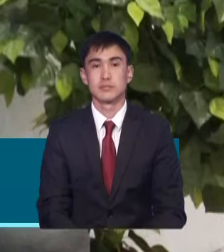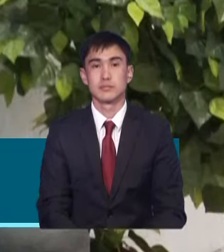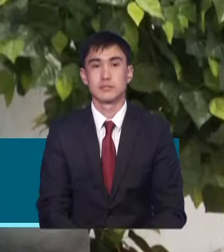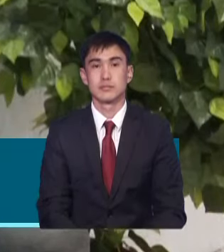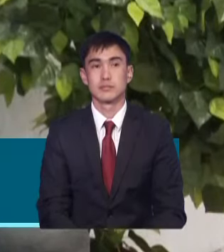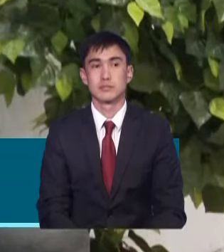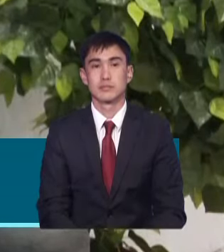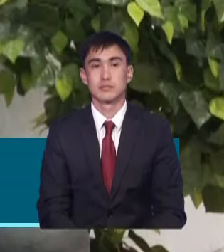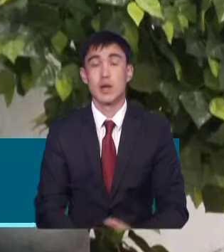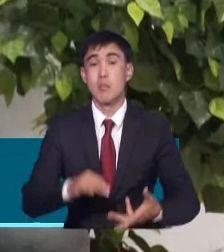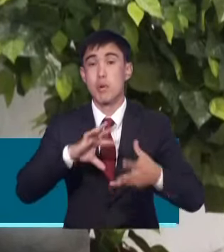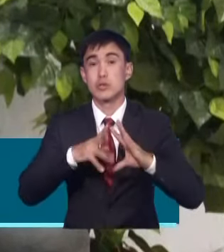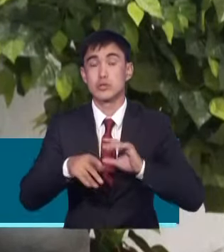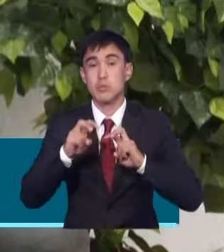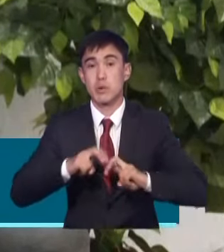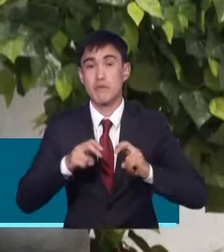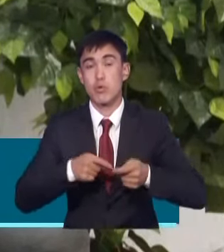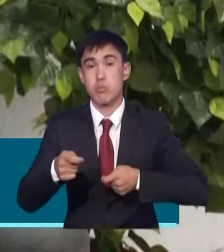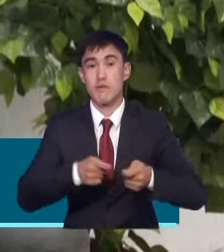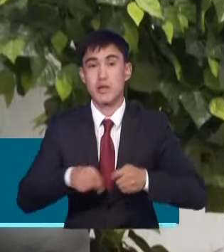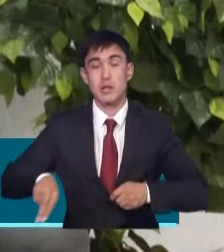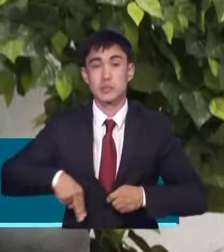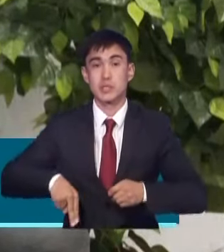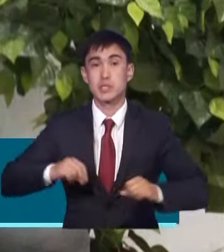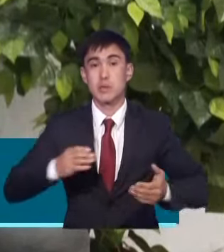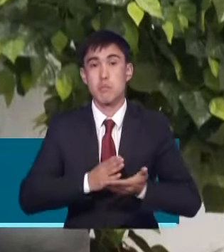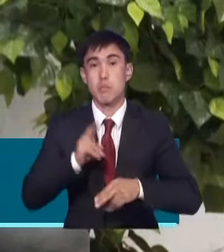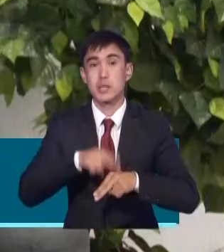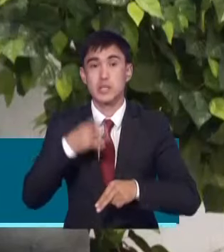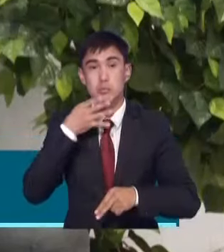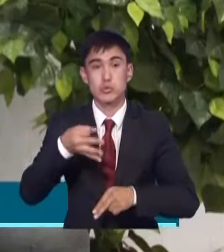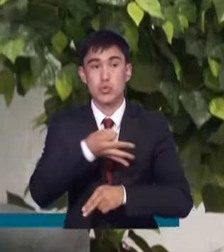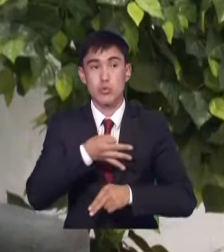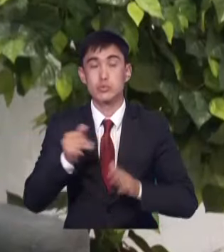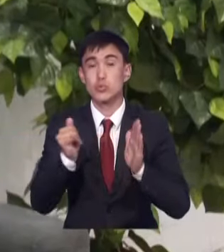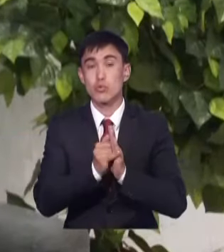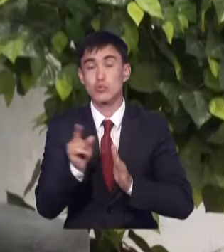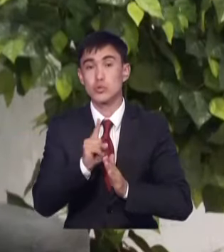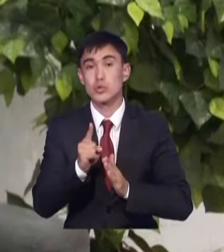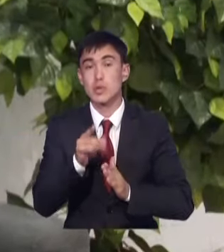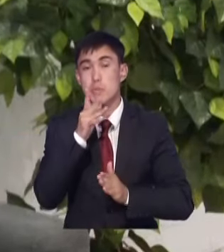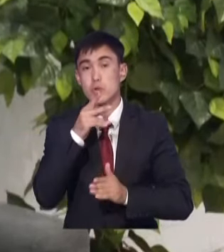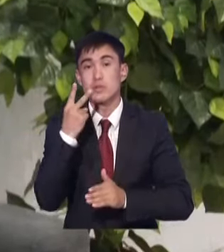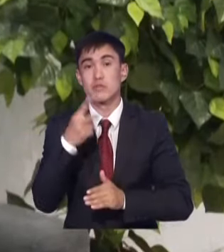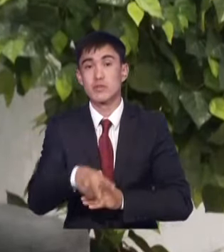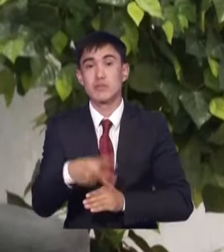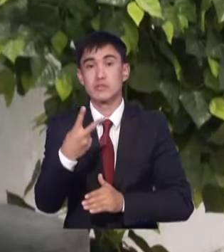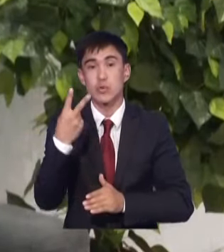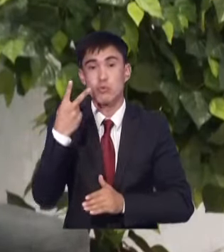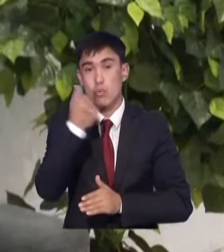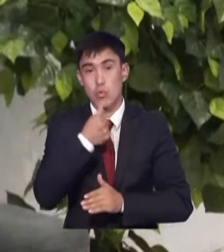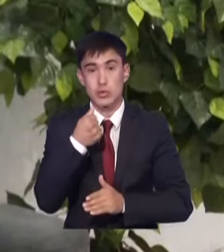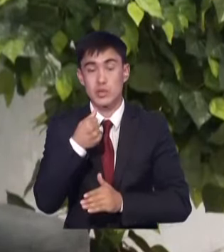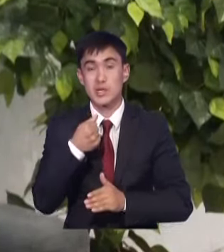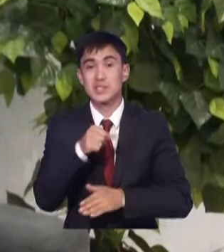штрафов по результатам проверки управления административной полиции Алматинской области установлено Что за период 2022